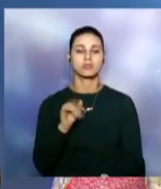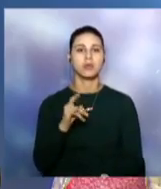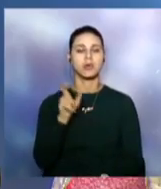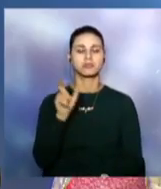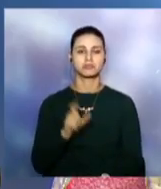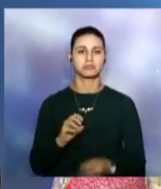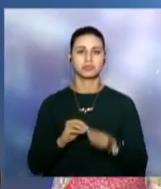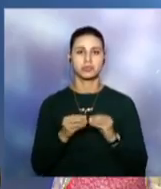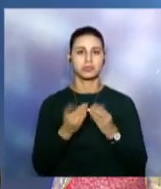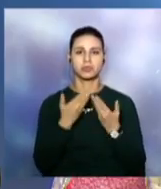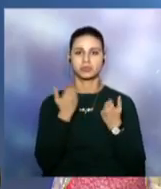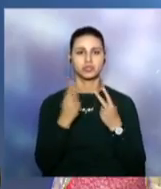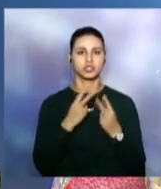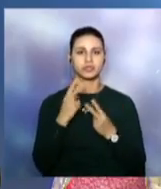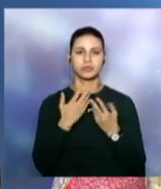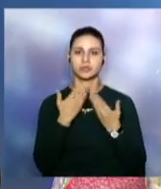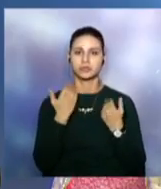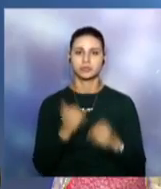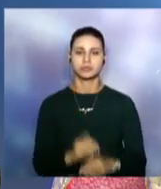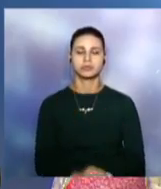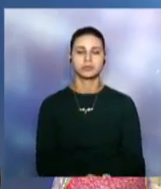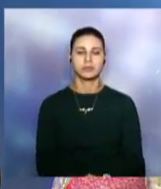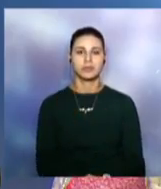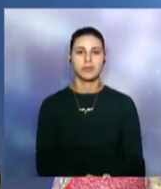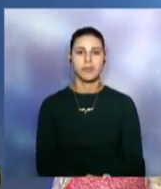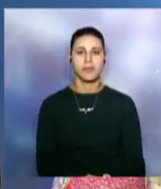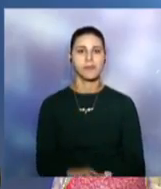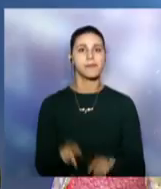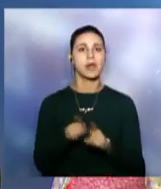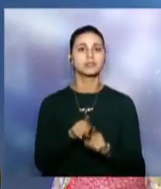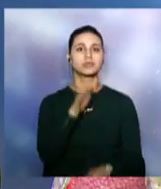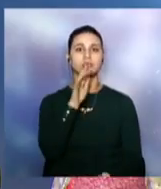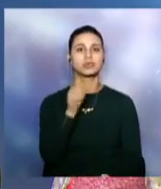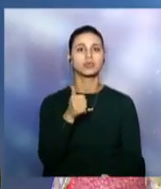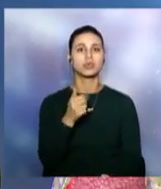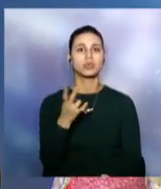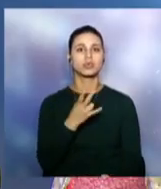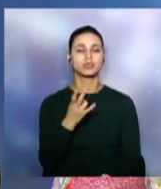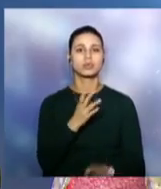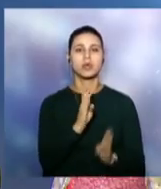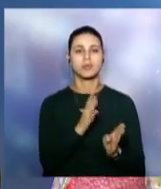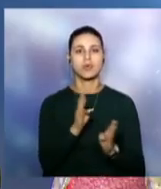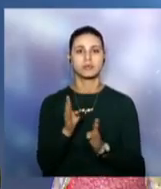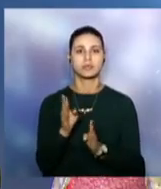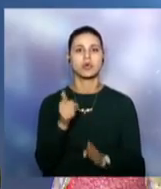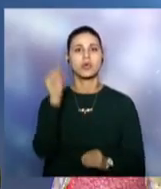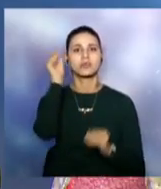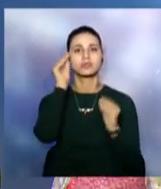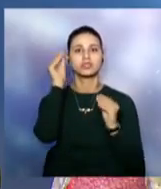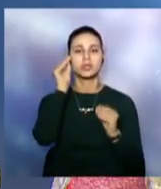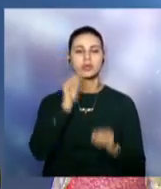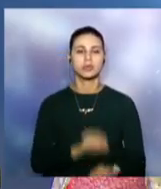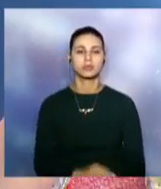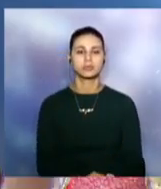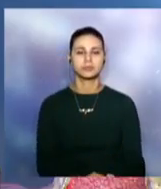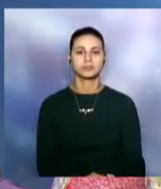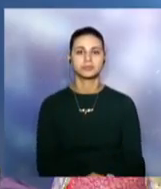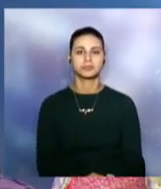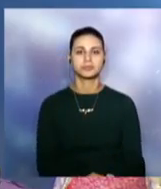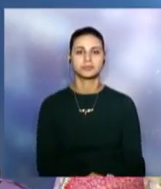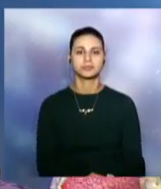შივილები ქონია. ანუ ასეთ შემთხვევაში როგორ მსჯელობთ?